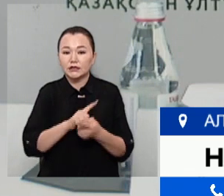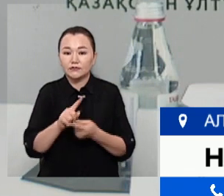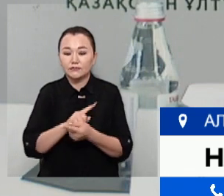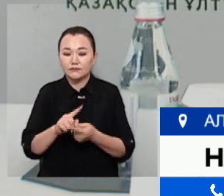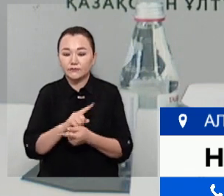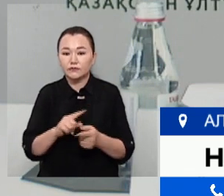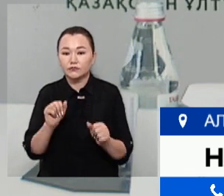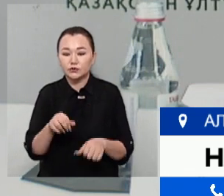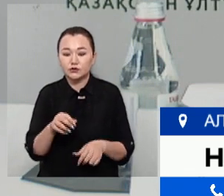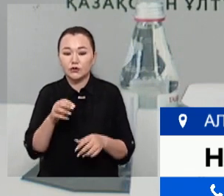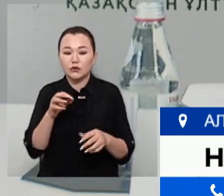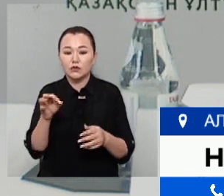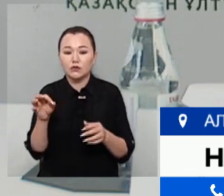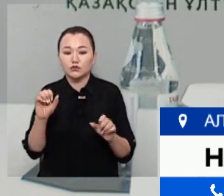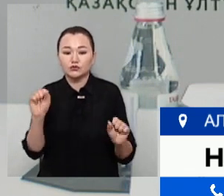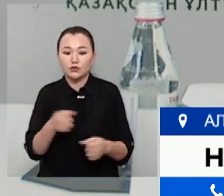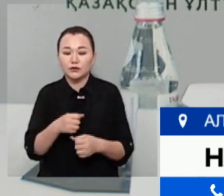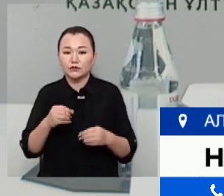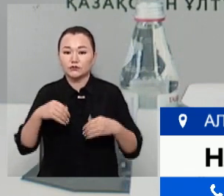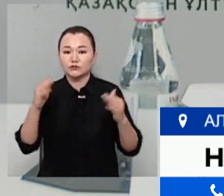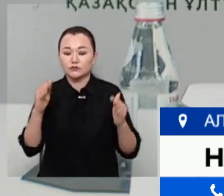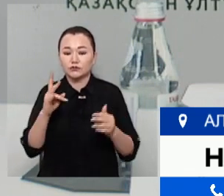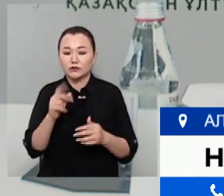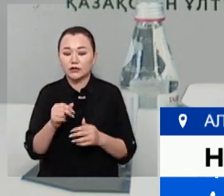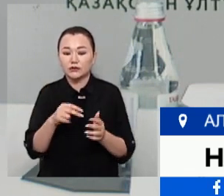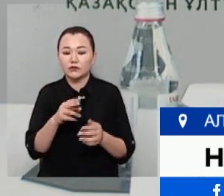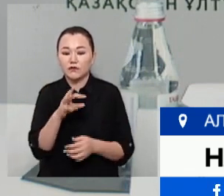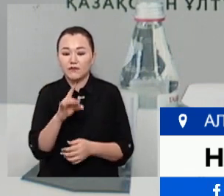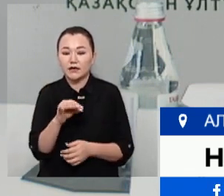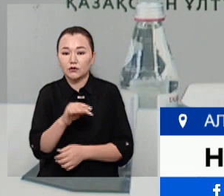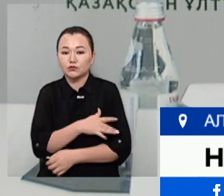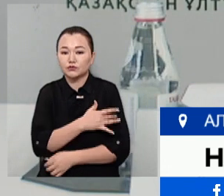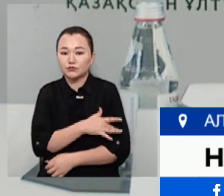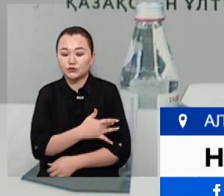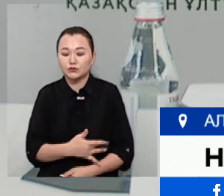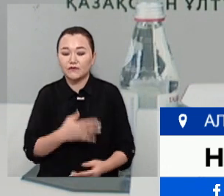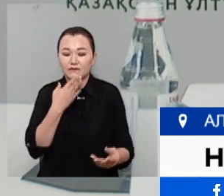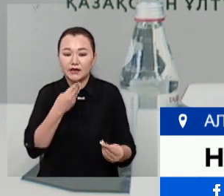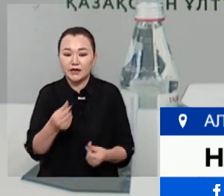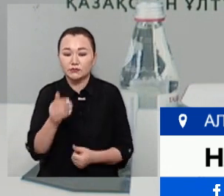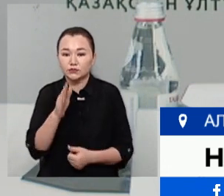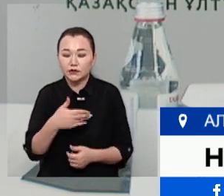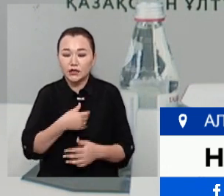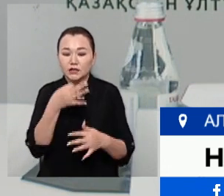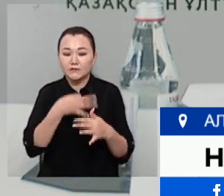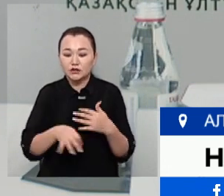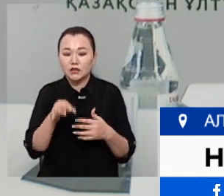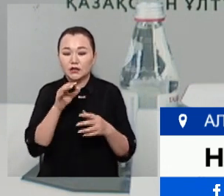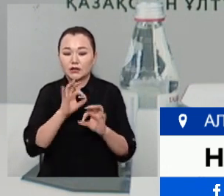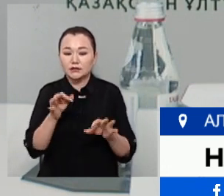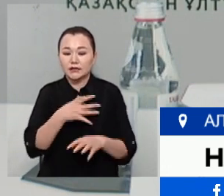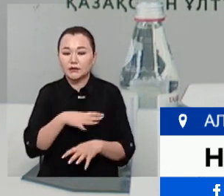может ускорить рост цен на широкий спектр товаров и услуг отмечу что мы не докладывали